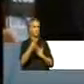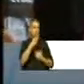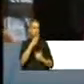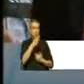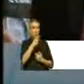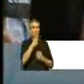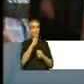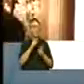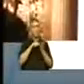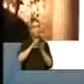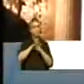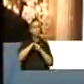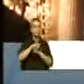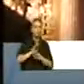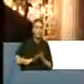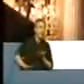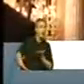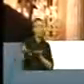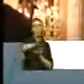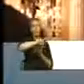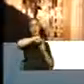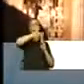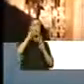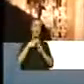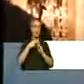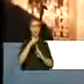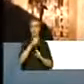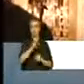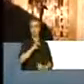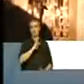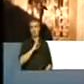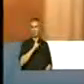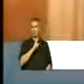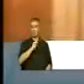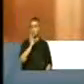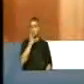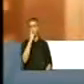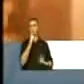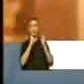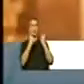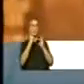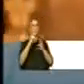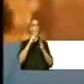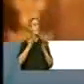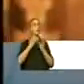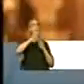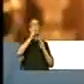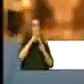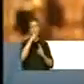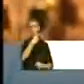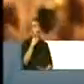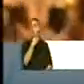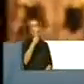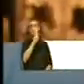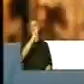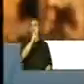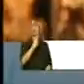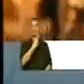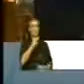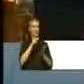גם מקרין על כל המערכת הבינלאומית, וזה הדבר המעניין. כולנו רואים מה קורה במערכת הבינלאומית. הוא טען שהוא השני